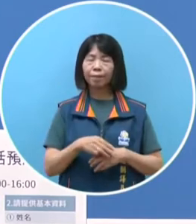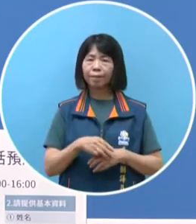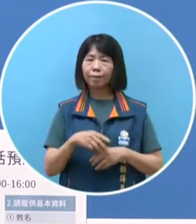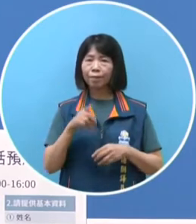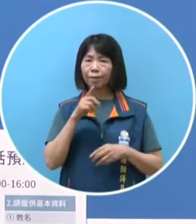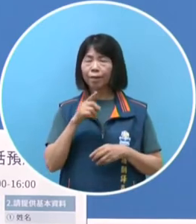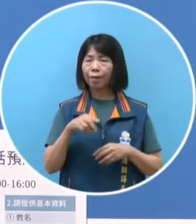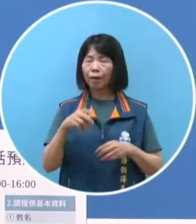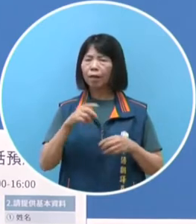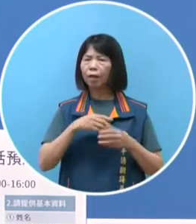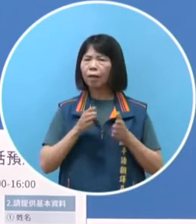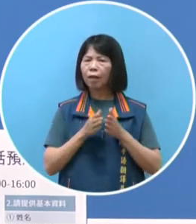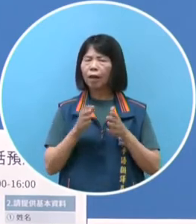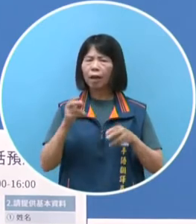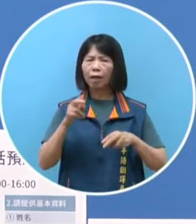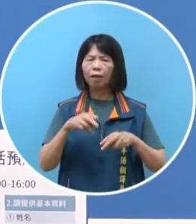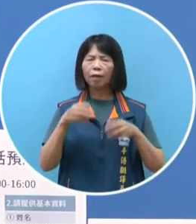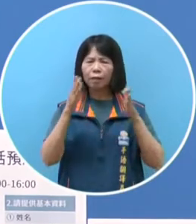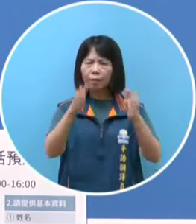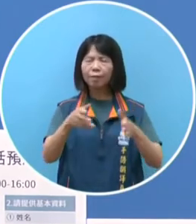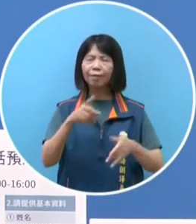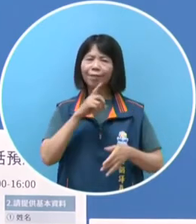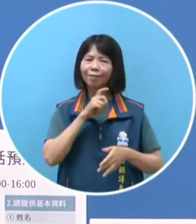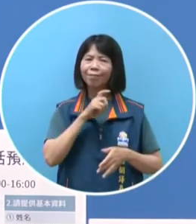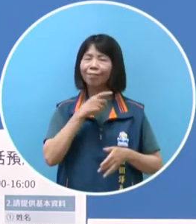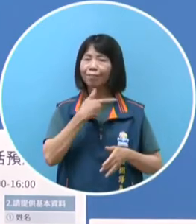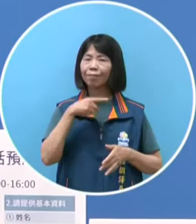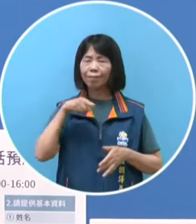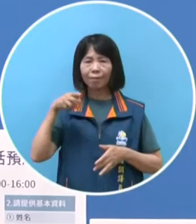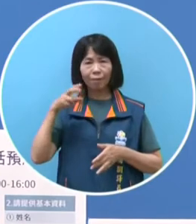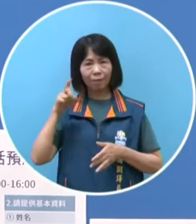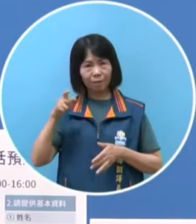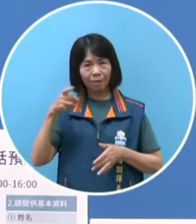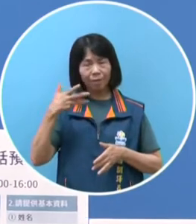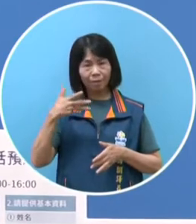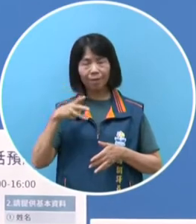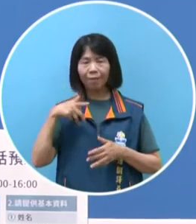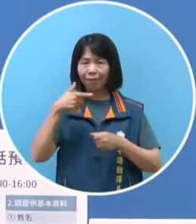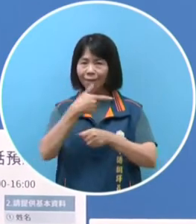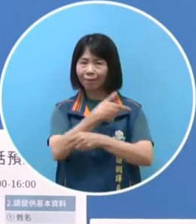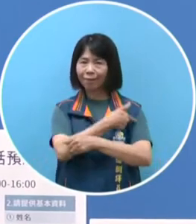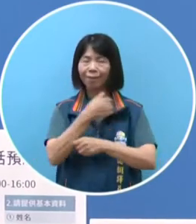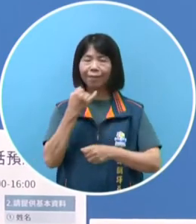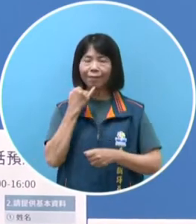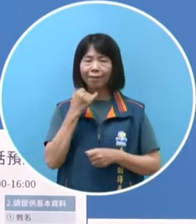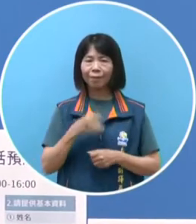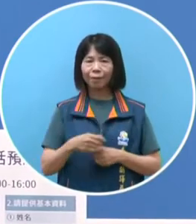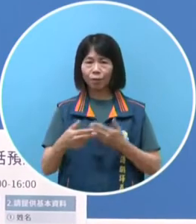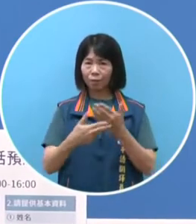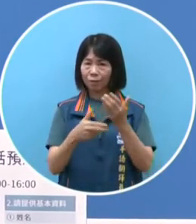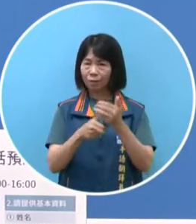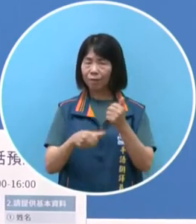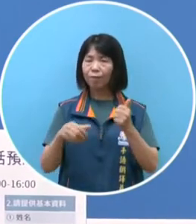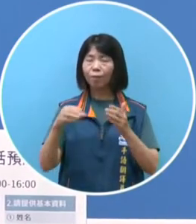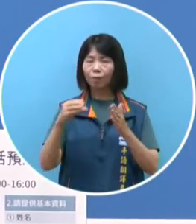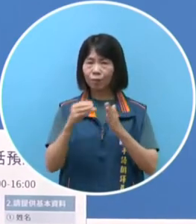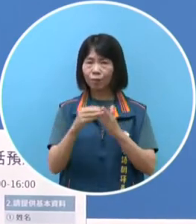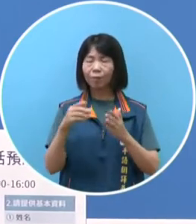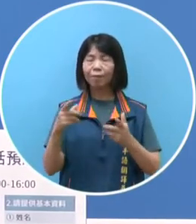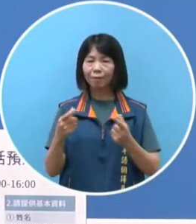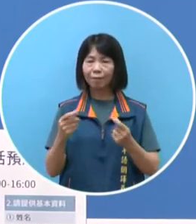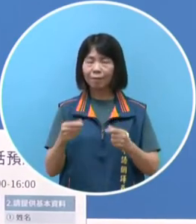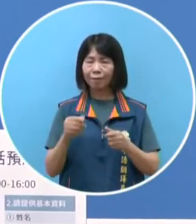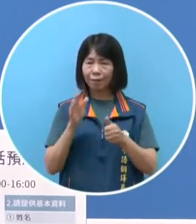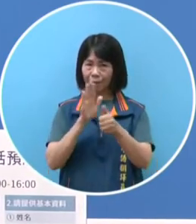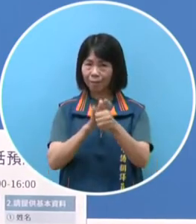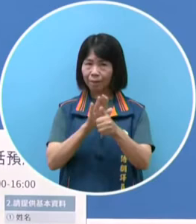放给16到18岁的青少年施打的话，我想我们这个花莲县卫生局一定会全力的为这